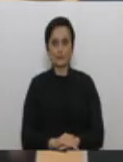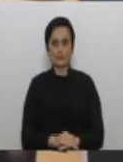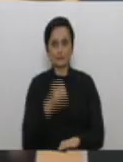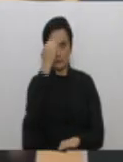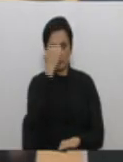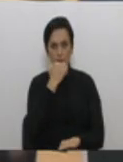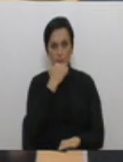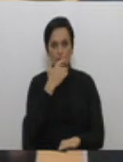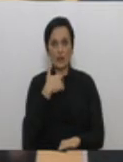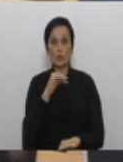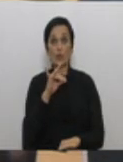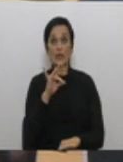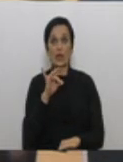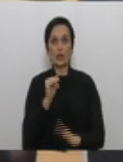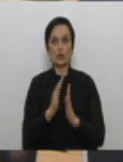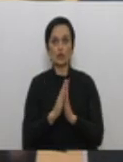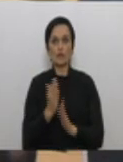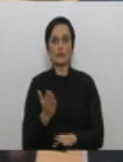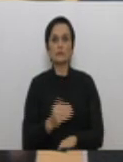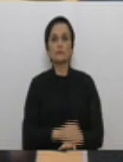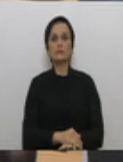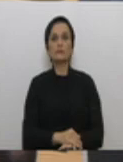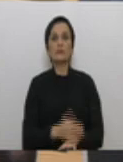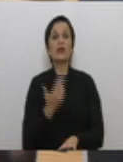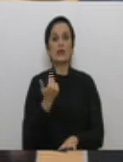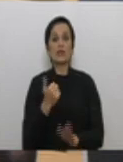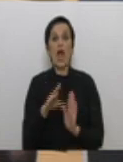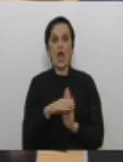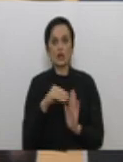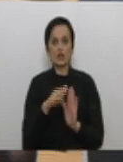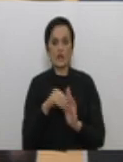Dimandova, tu nu-i la Diah, arceu nebi chatarda, arceu nebi.